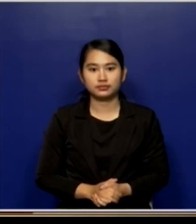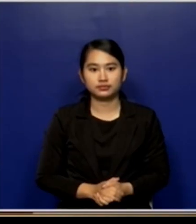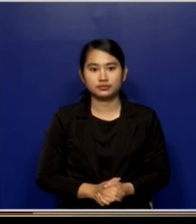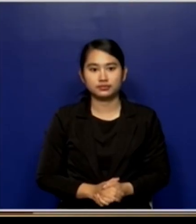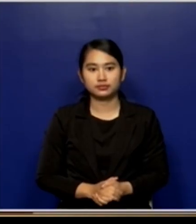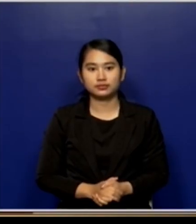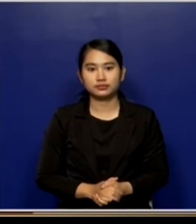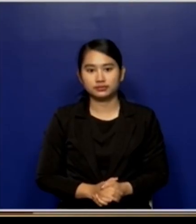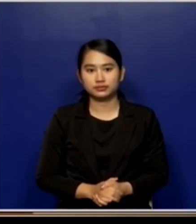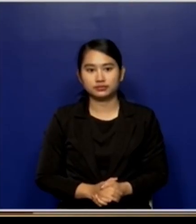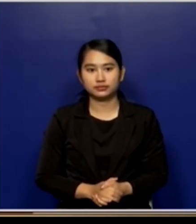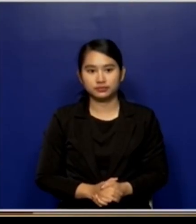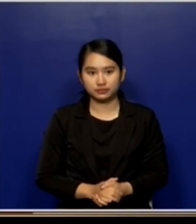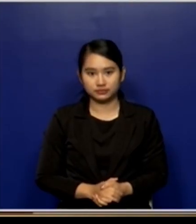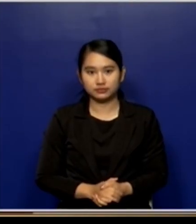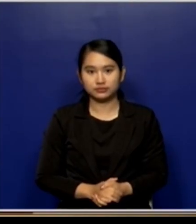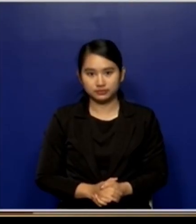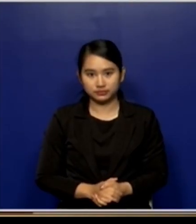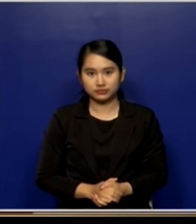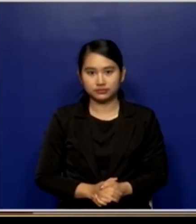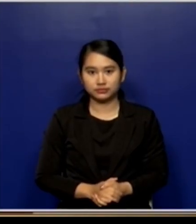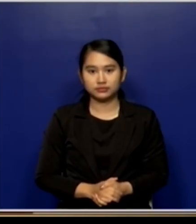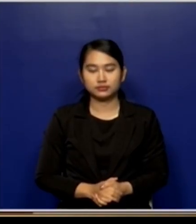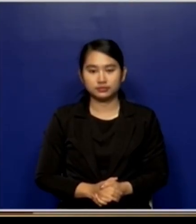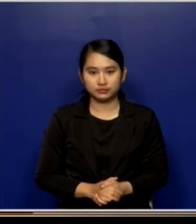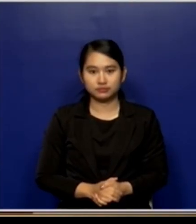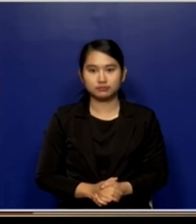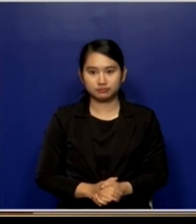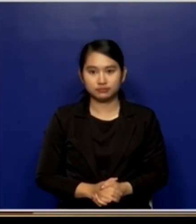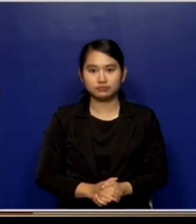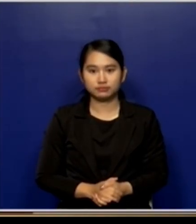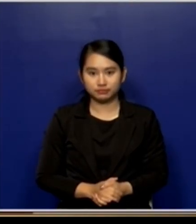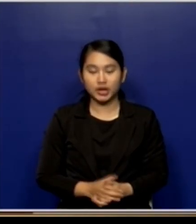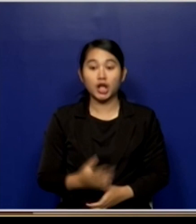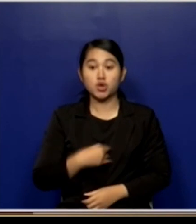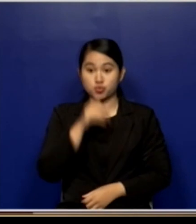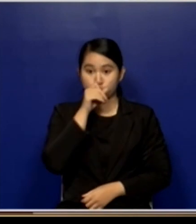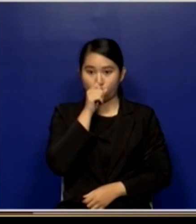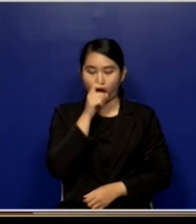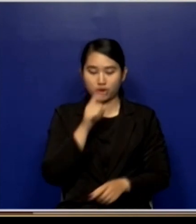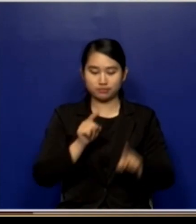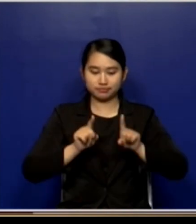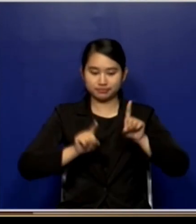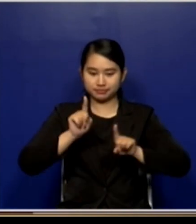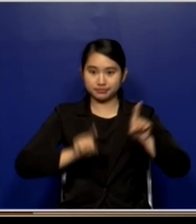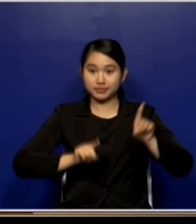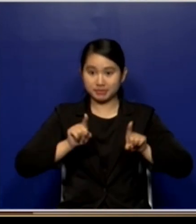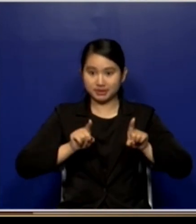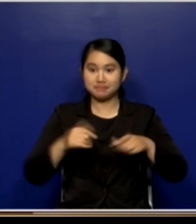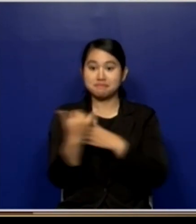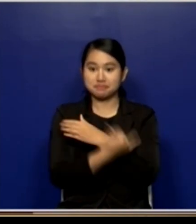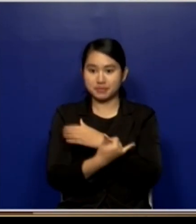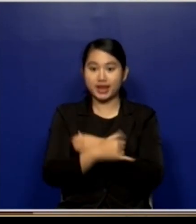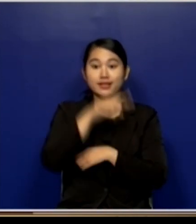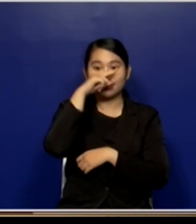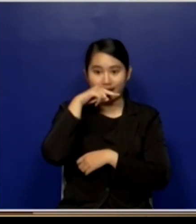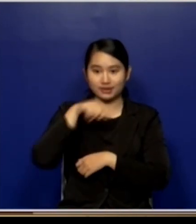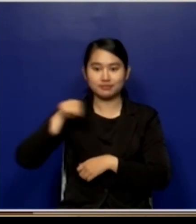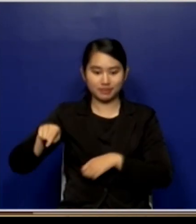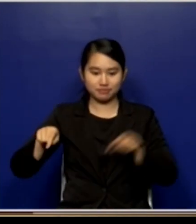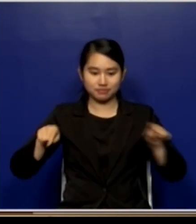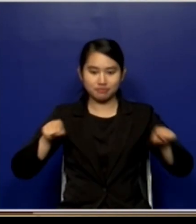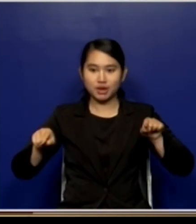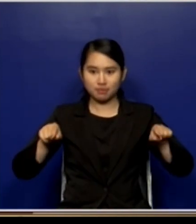ดิฉันกาเปลี่ยนคำว่าเมื่อประเมินด้วยการเทียบเคียงกันอยู่แล้วค่ะเทศว่าถ้าอนุญาโตตุลาการมีคำชี้ขาด